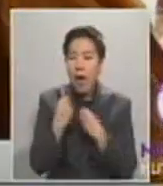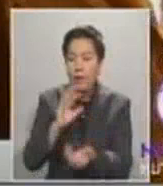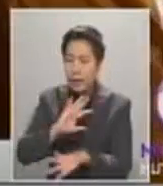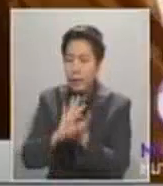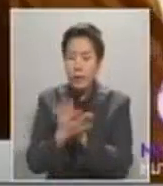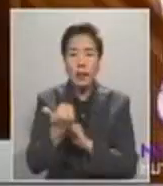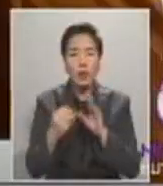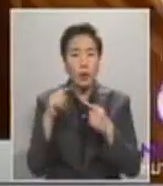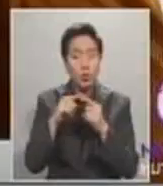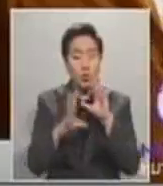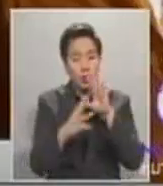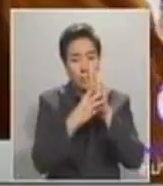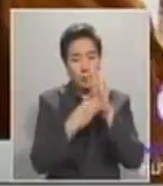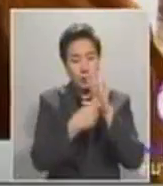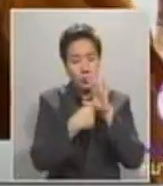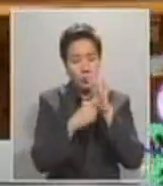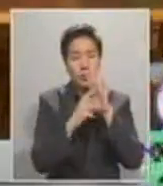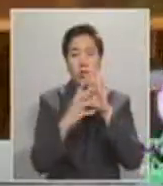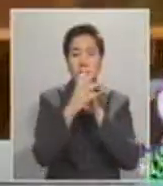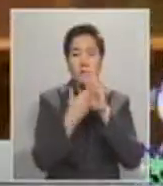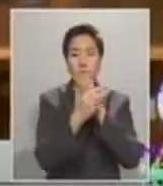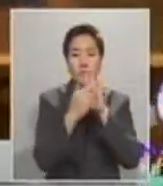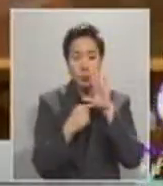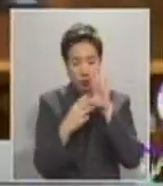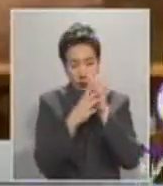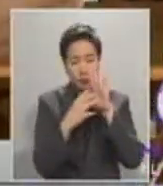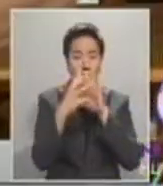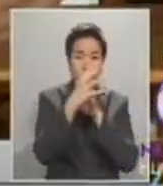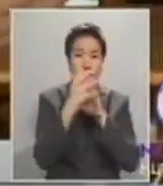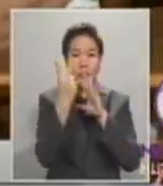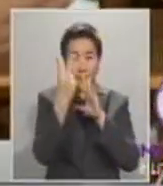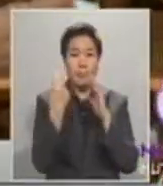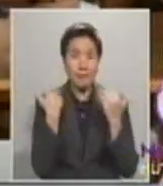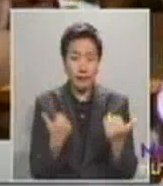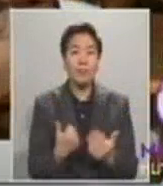อยๆทั้งภาคกลางภาคอีสาน จาริกแสวงบุญว่างั้น